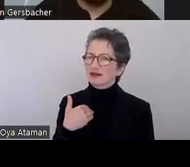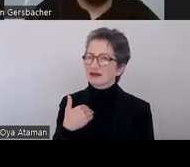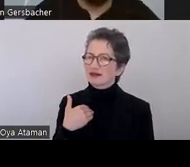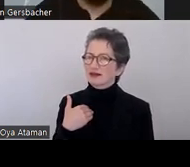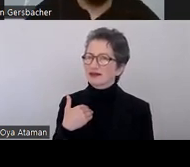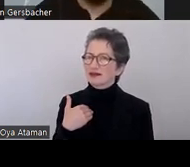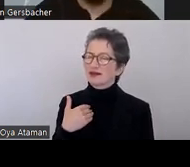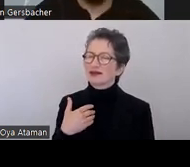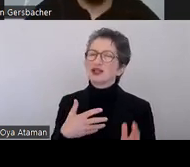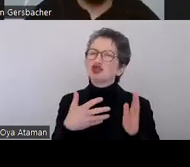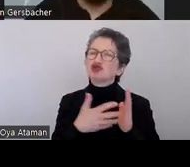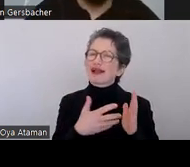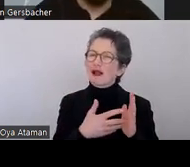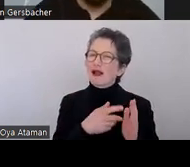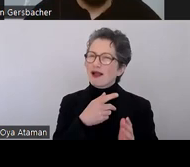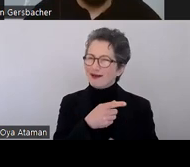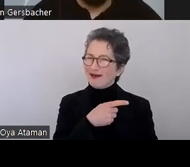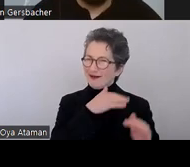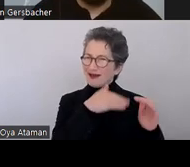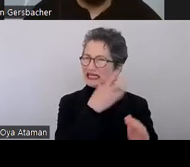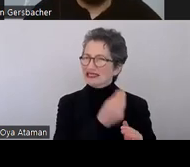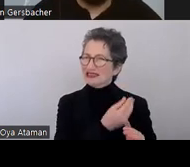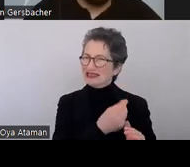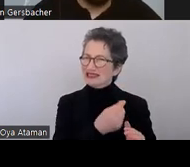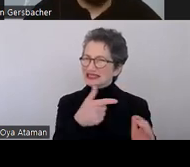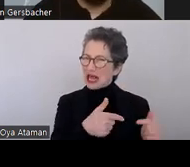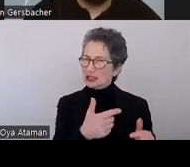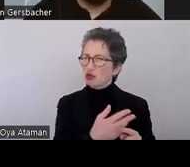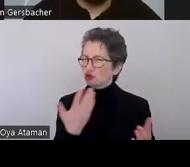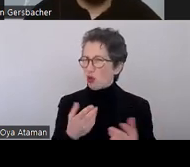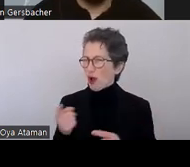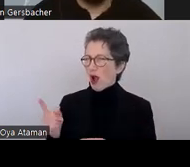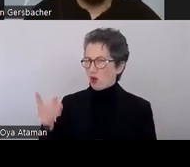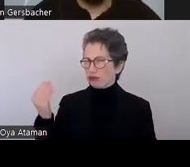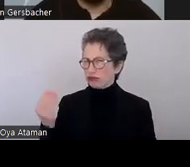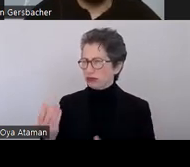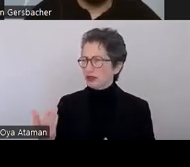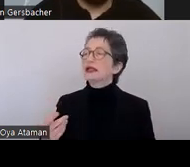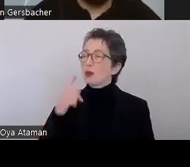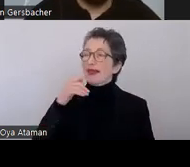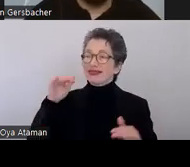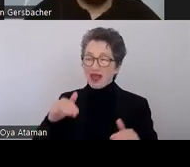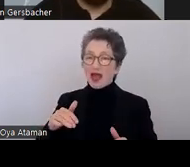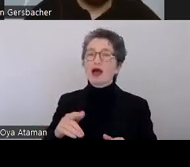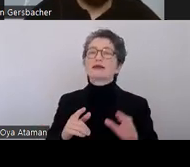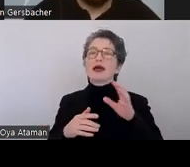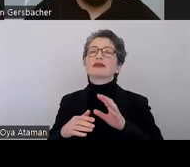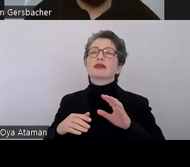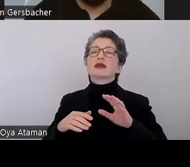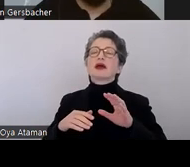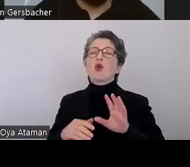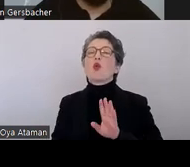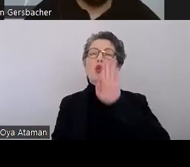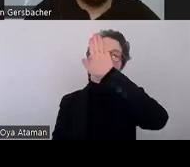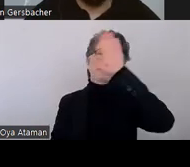den Checker, den wir uns da angeguckt haben. Im Prinzip, wenn es dann mal drin ist, erscheint es auch wieder oben rechts von der Leiste mit